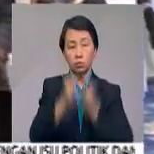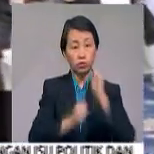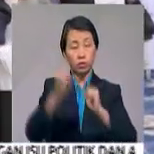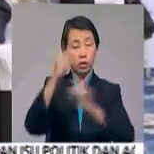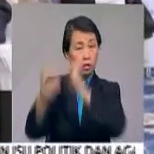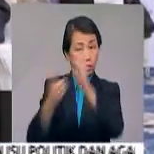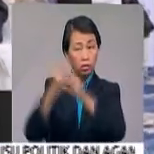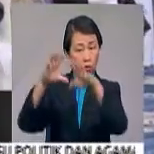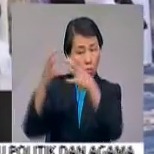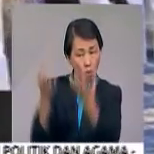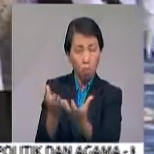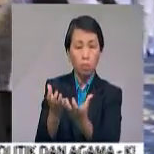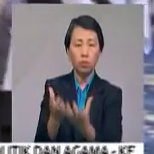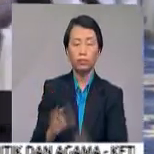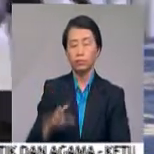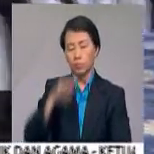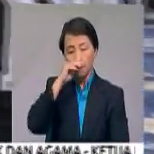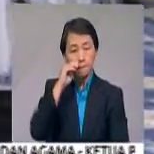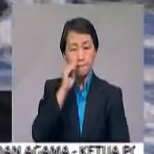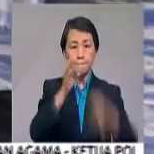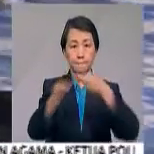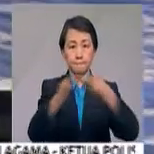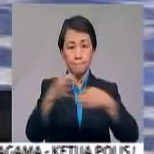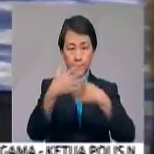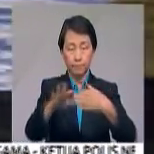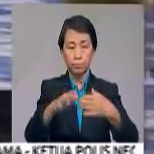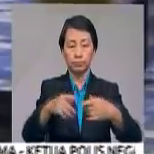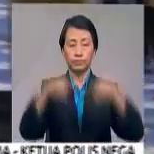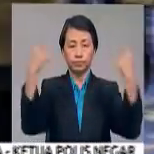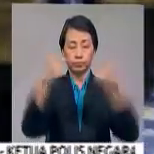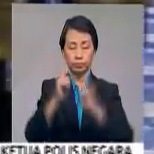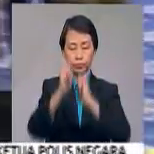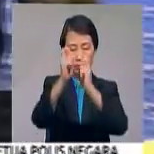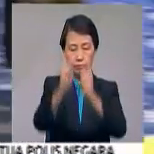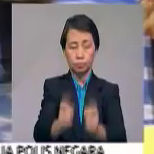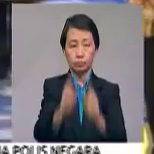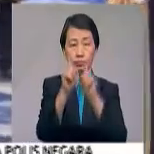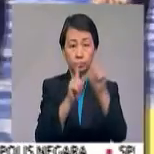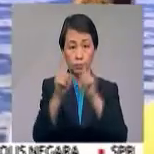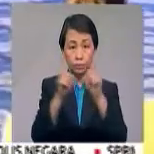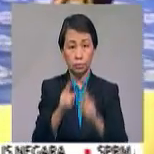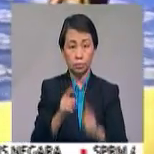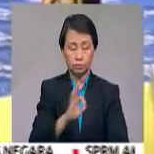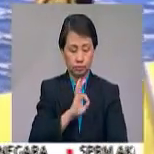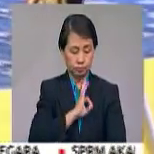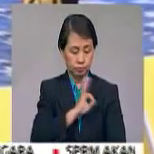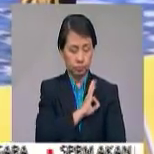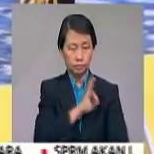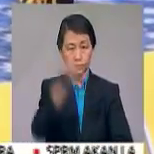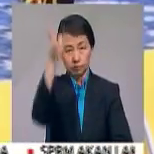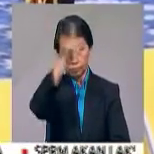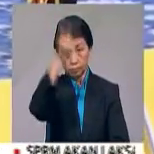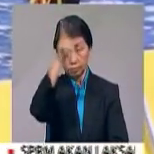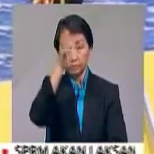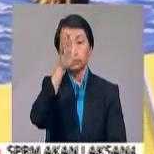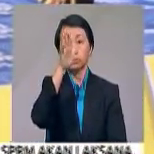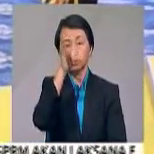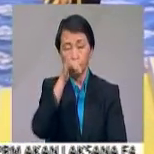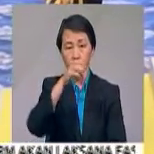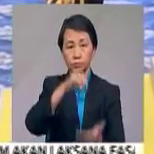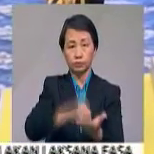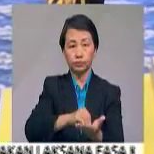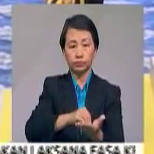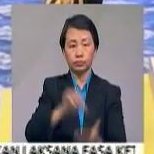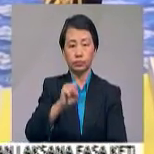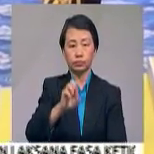global. Tan Sri Muhyiddin menjelaskannya selepas istiadat penganugerahan darjah bintang dan pingat kebesaran Kerajaan Negeri Melaka di Sri